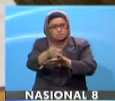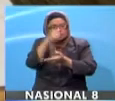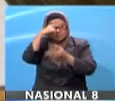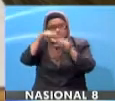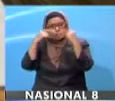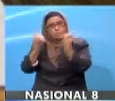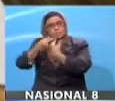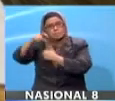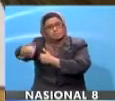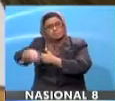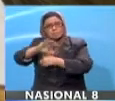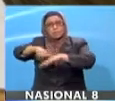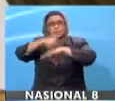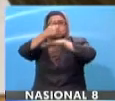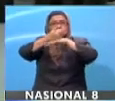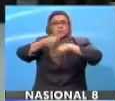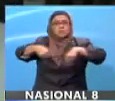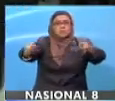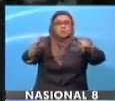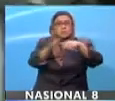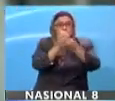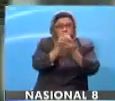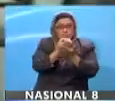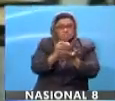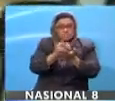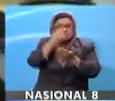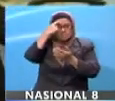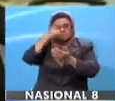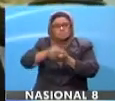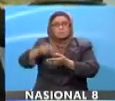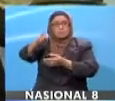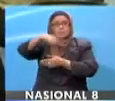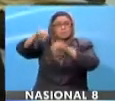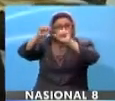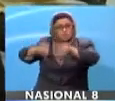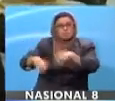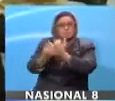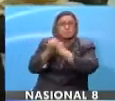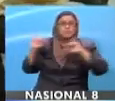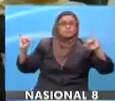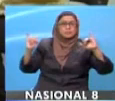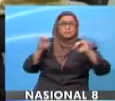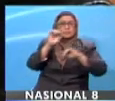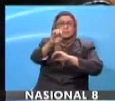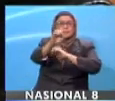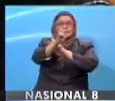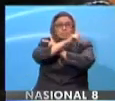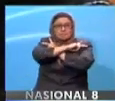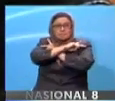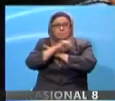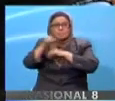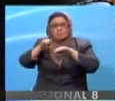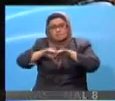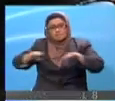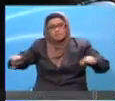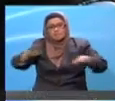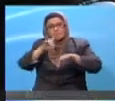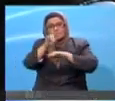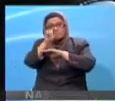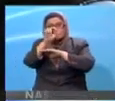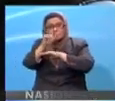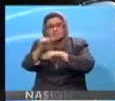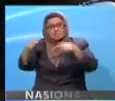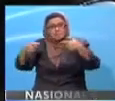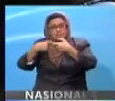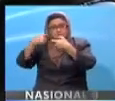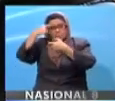dengan mewujudkan peluang ekonomi agar mereka dapat berdikari. E-Kasih pula merupakan sebuah pengkalan data elektronik untuk